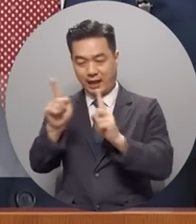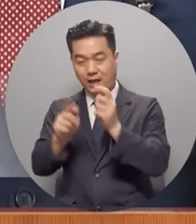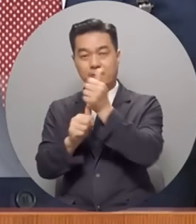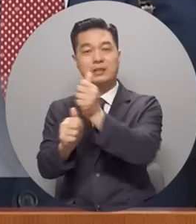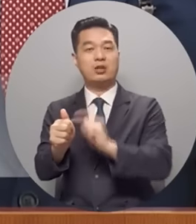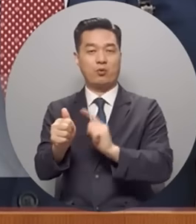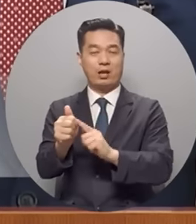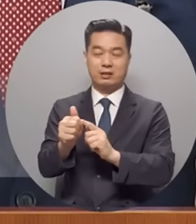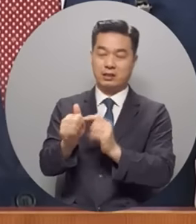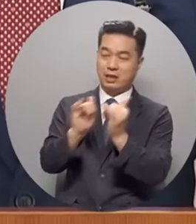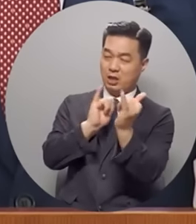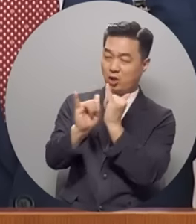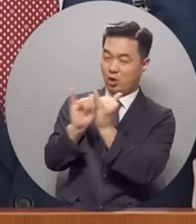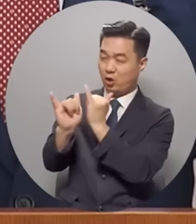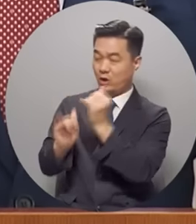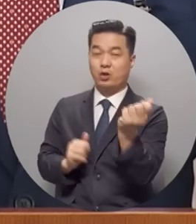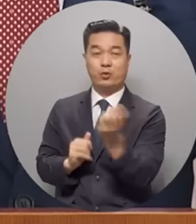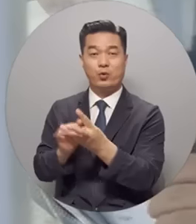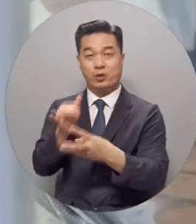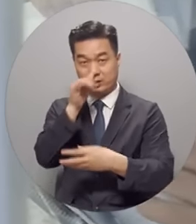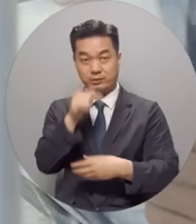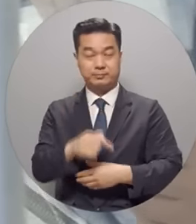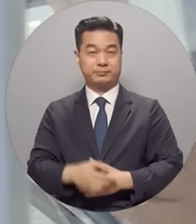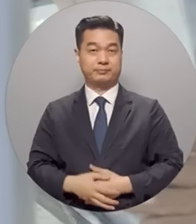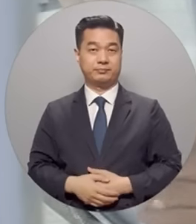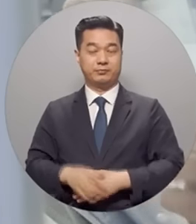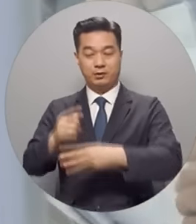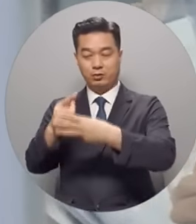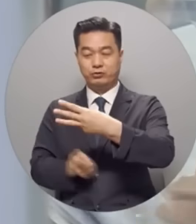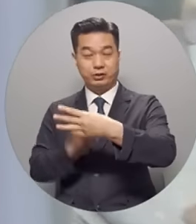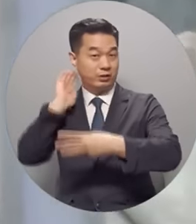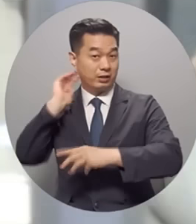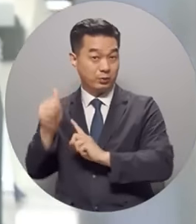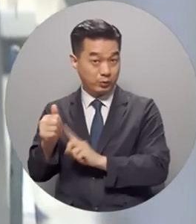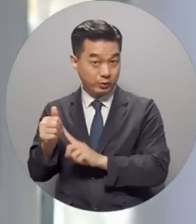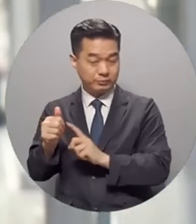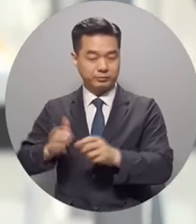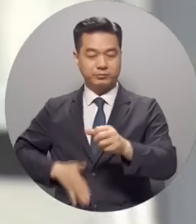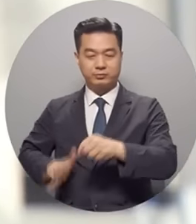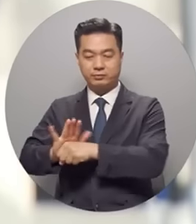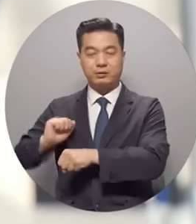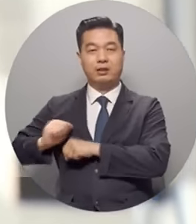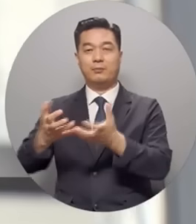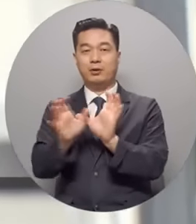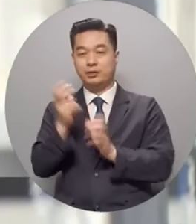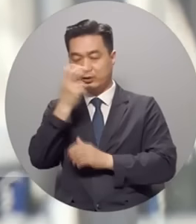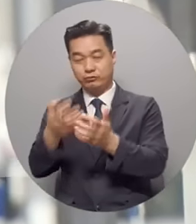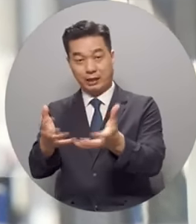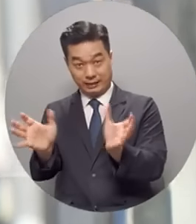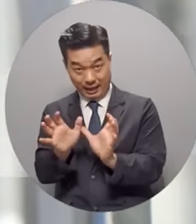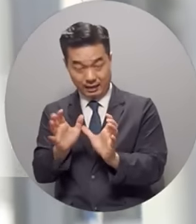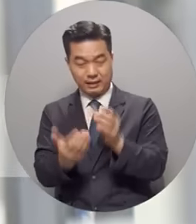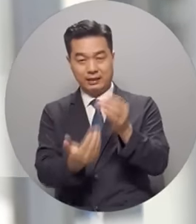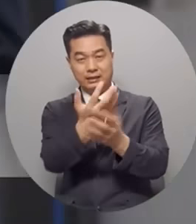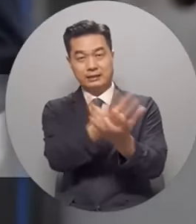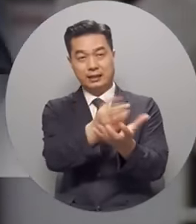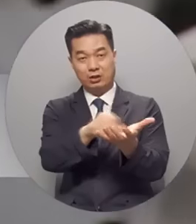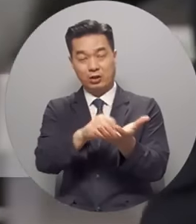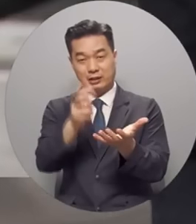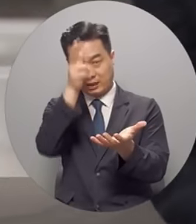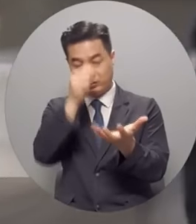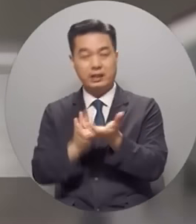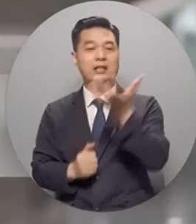관계자들과도 여러 차례 연락을 주고받았습니다. 윤석열 대통령은 해병대 수사단의 사건 기록이 경찰에 이첩된